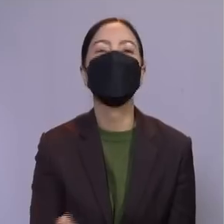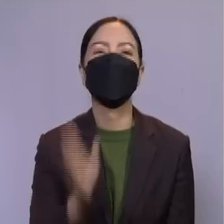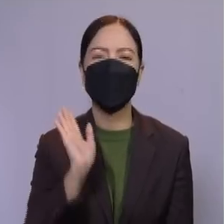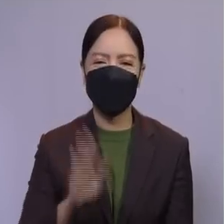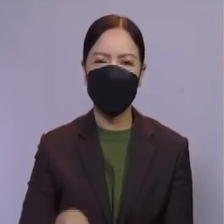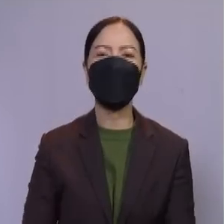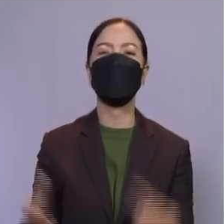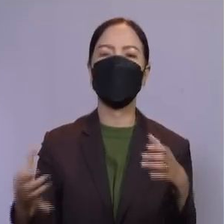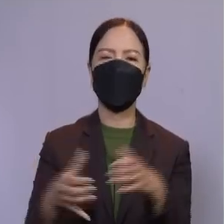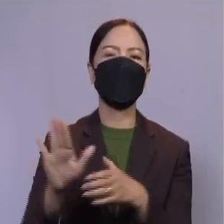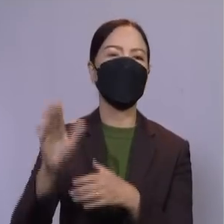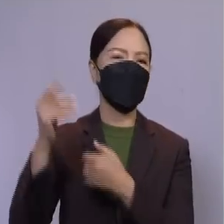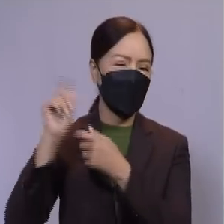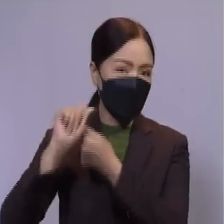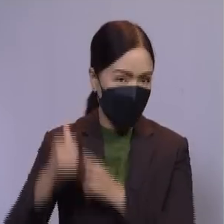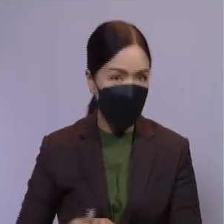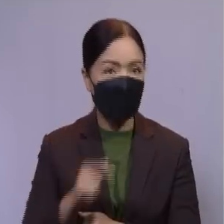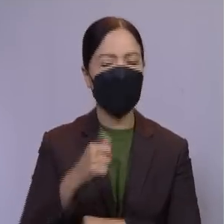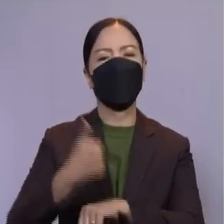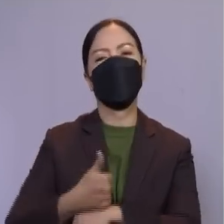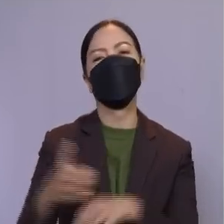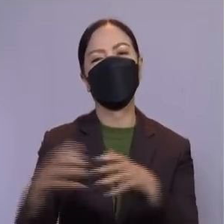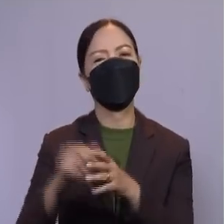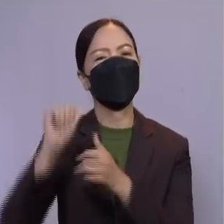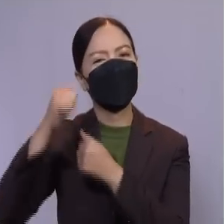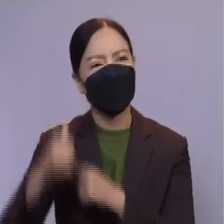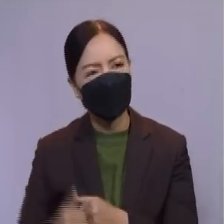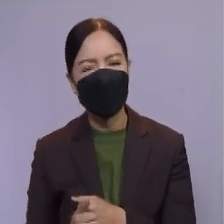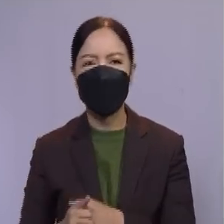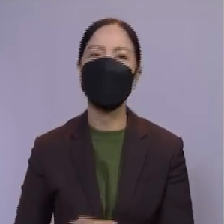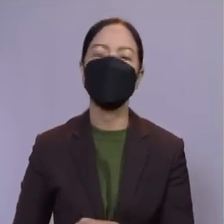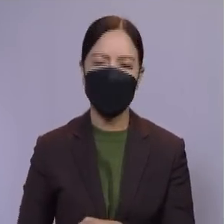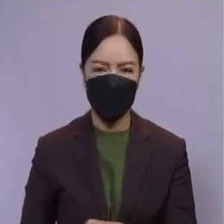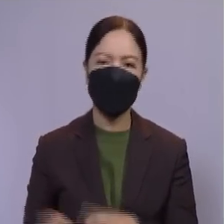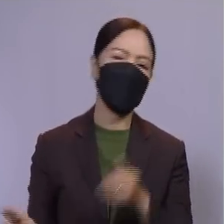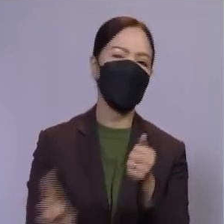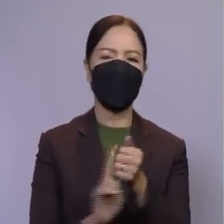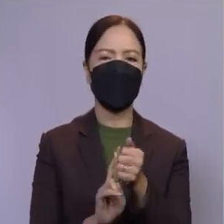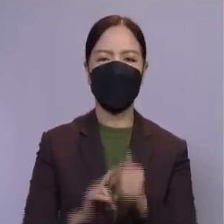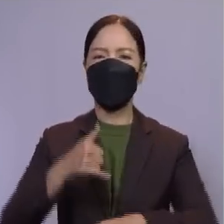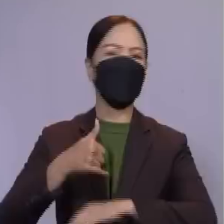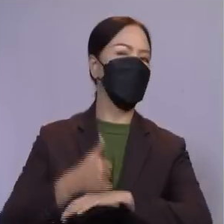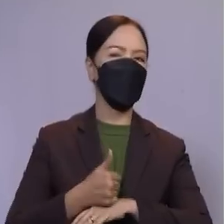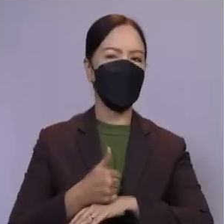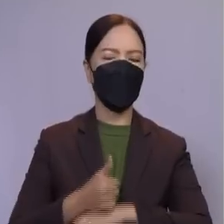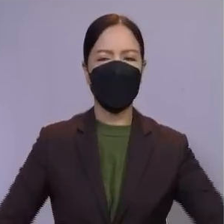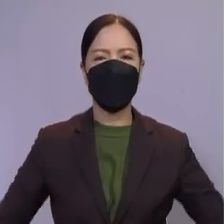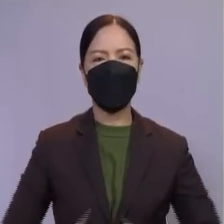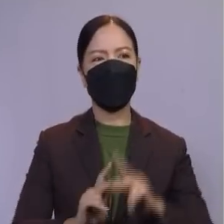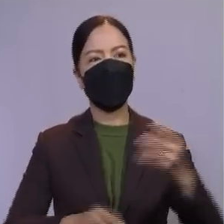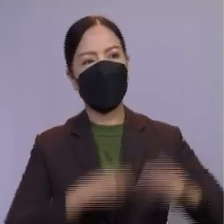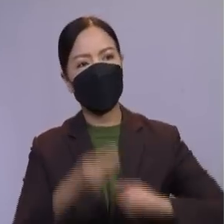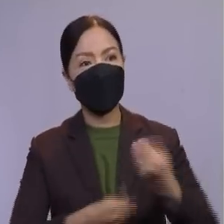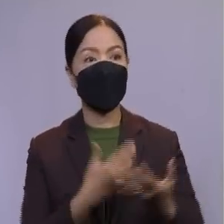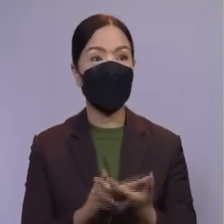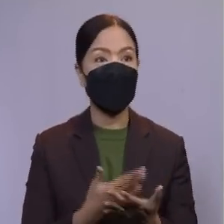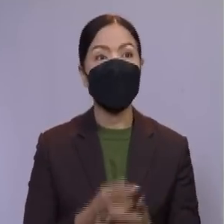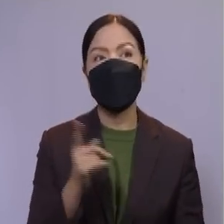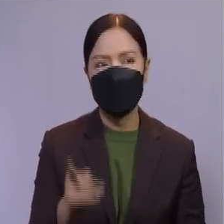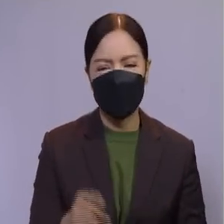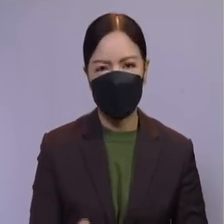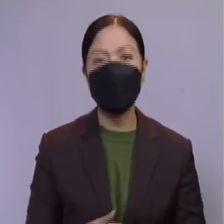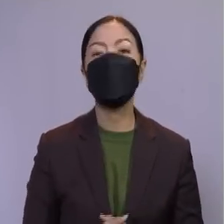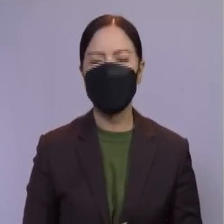หลักของประชาธิปัตย์นะฮะและคุณจุรินทร์ก็เป็นหัวหน้าพรรคแล้วก็นั่งนายกรองนายกรัฐมนตรีกับกระทรวงการค้าขายเนี่ยก็เรียกว่า